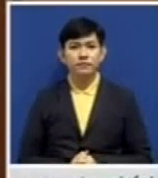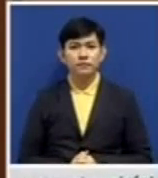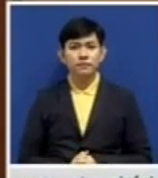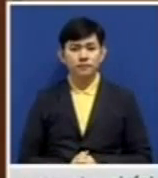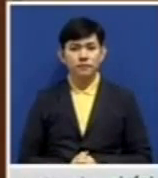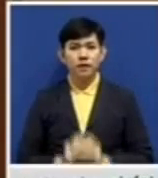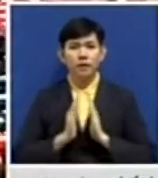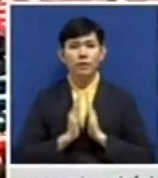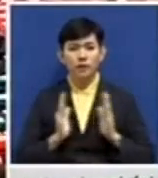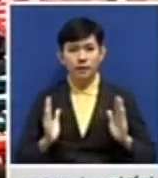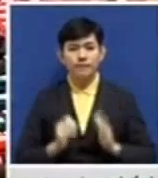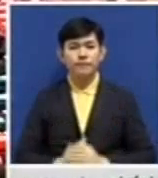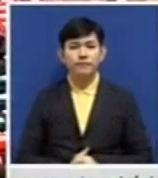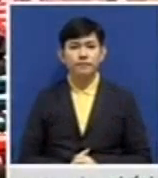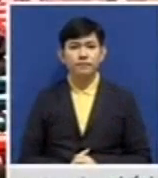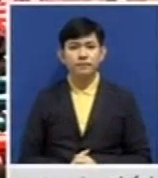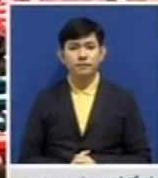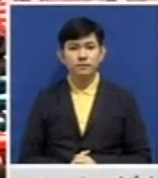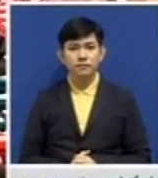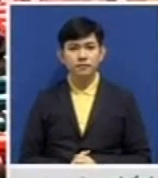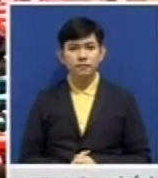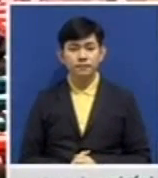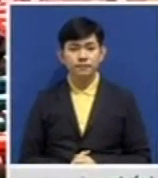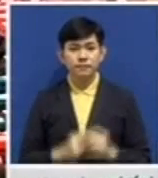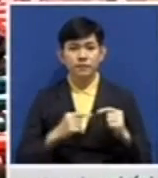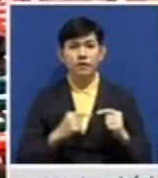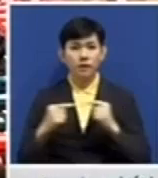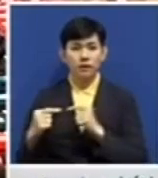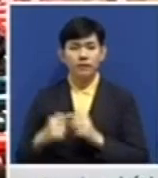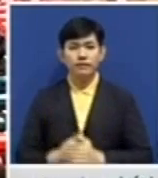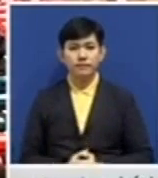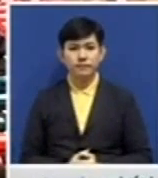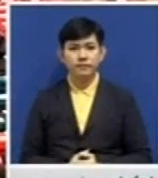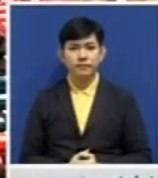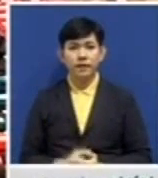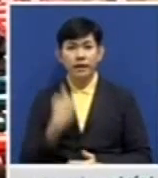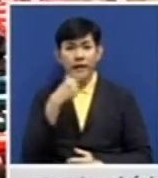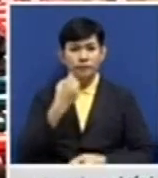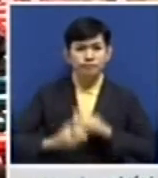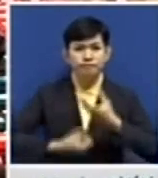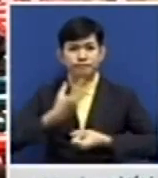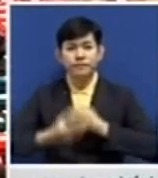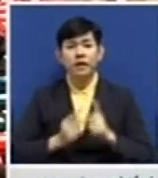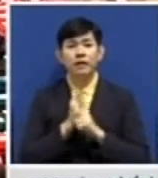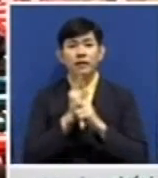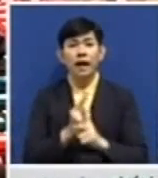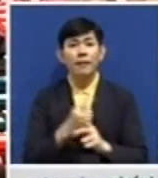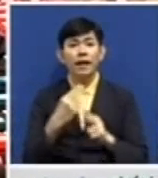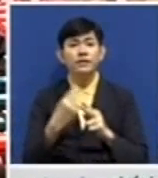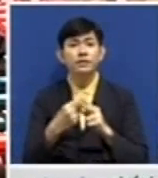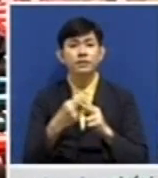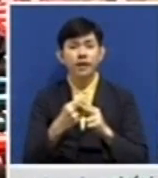ครับขอบคุณครับต่อไปผมขออนุญาตให้ผู้อภิปรายตามที่ได้เรียนไว้โดยลำดับน